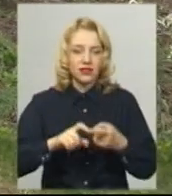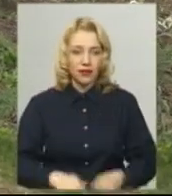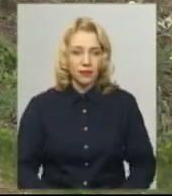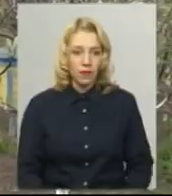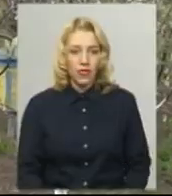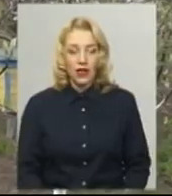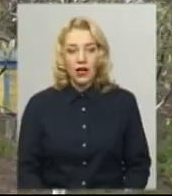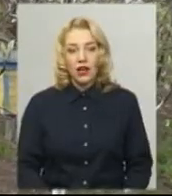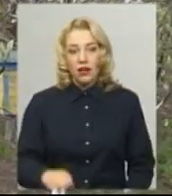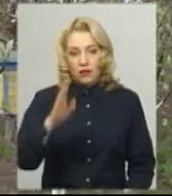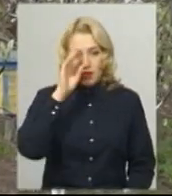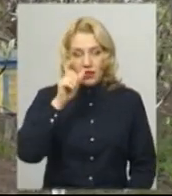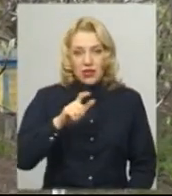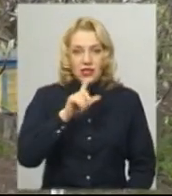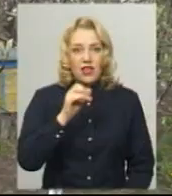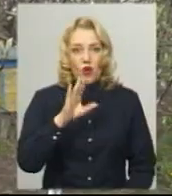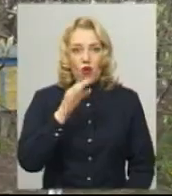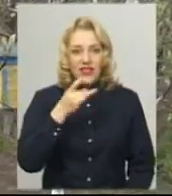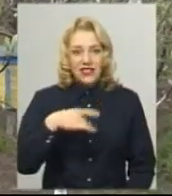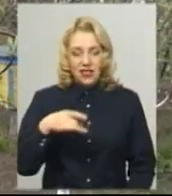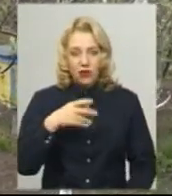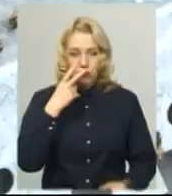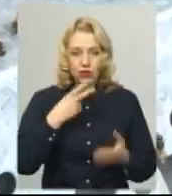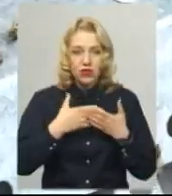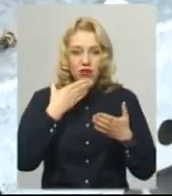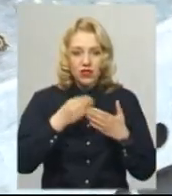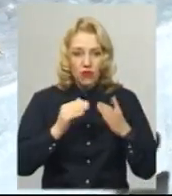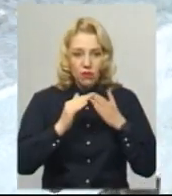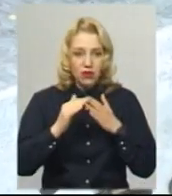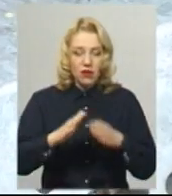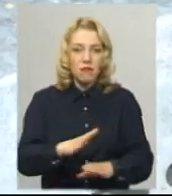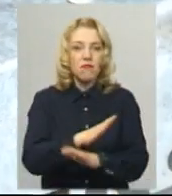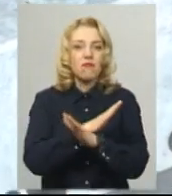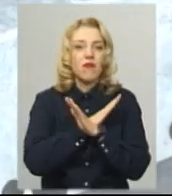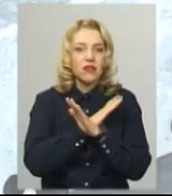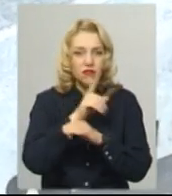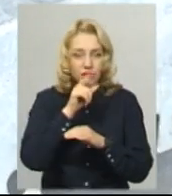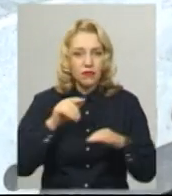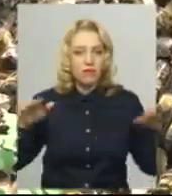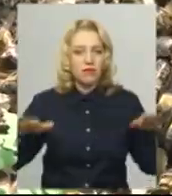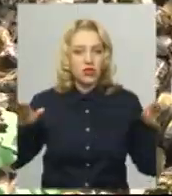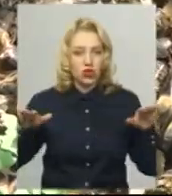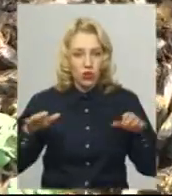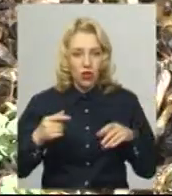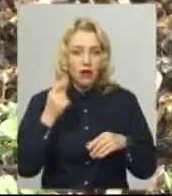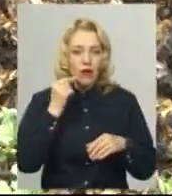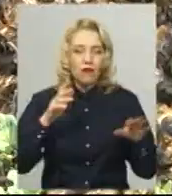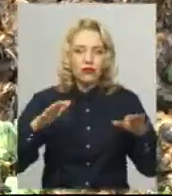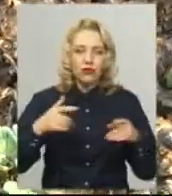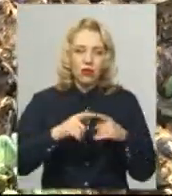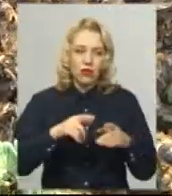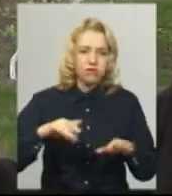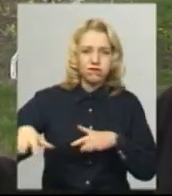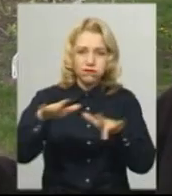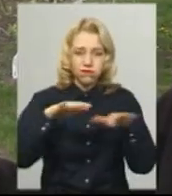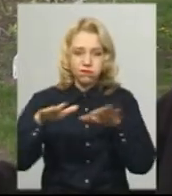Житель Зінькова Віньковецького району Олександр Рудницький показує на своїй пасіці мертвих бджіл. Каже, комахи після зими й дотепер були здорові та жваво почали